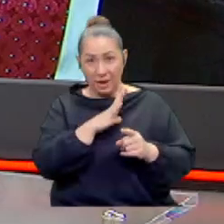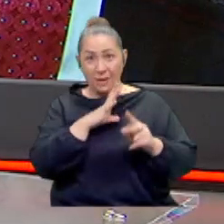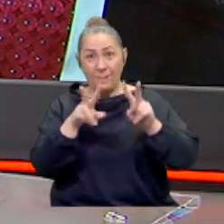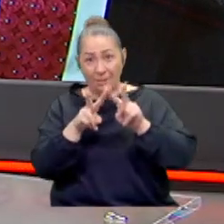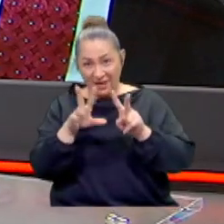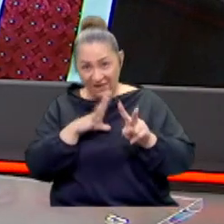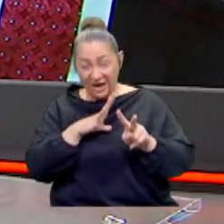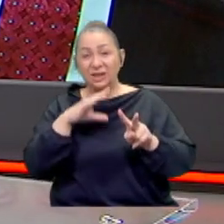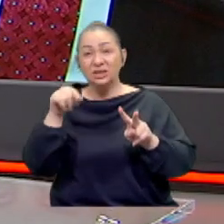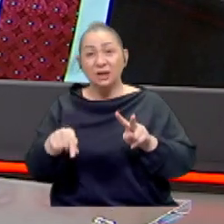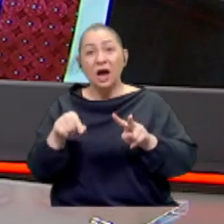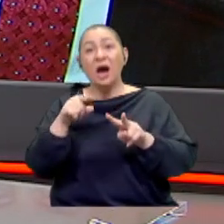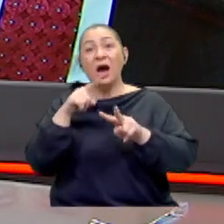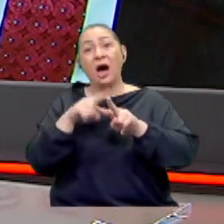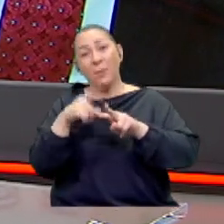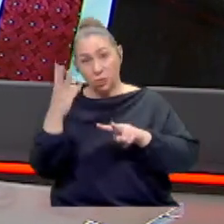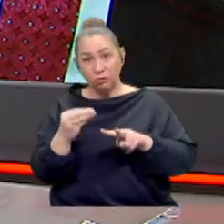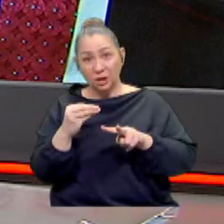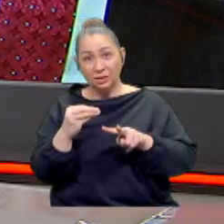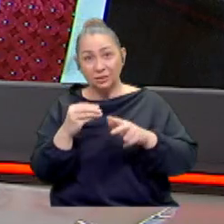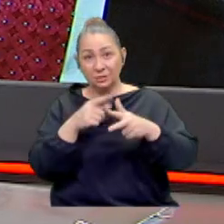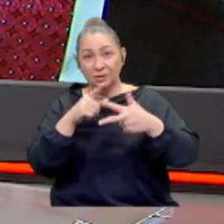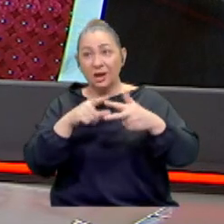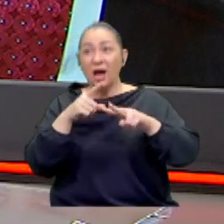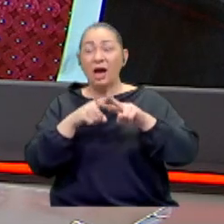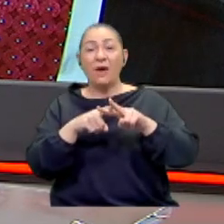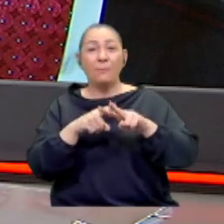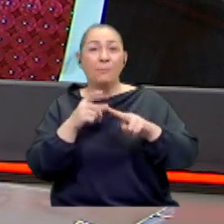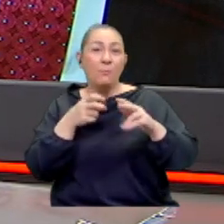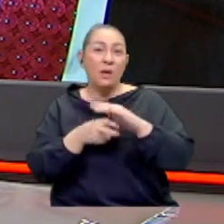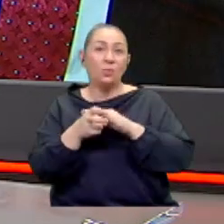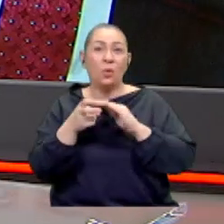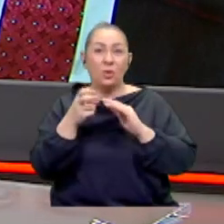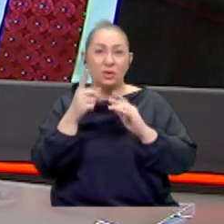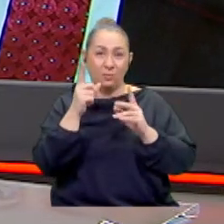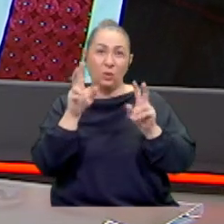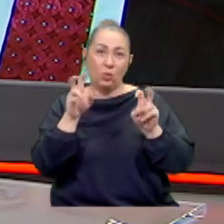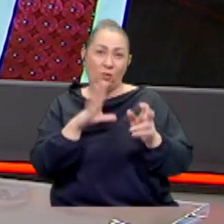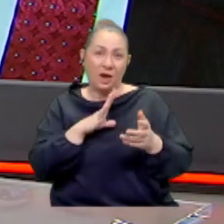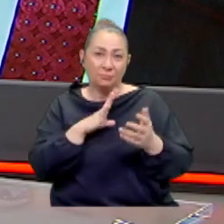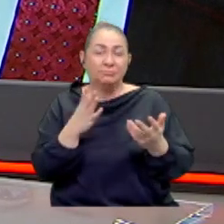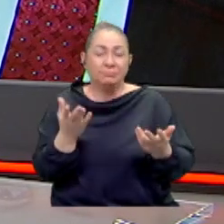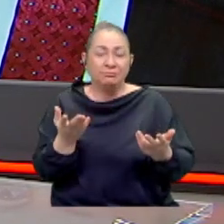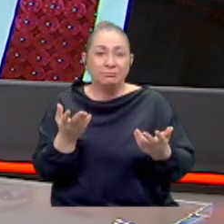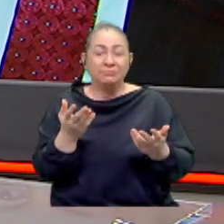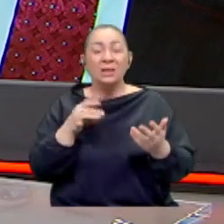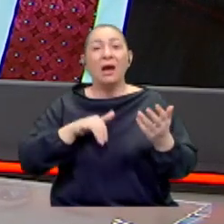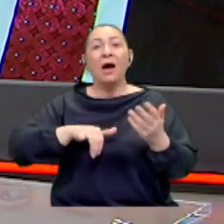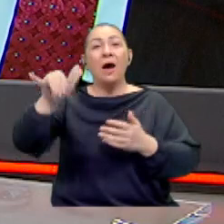m vardı o vardı Şimdi de ama olacak yani ablam Metro diye bir şey de öyle bir durum var Hemen